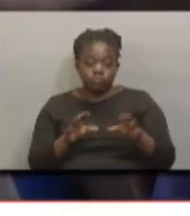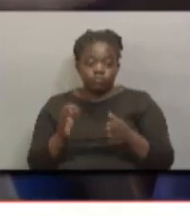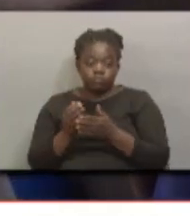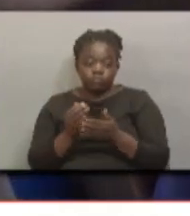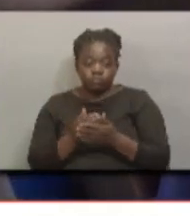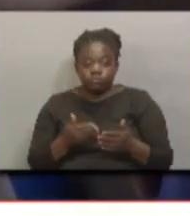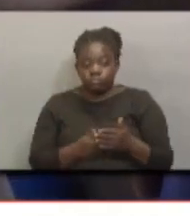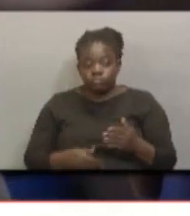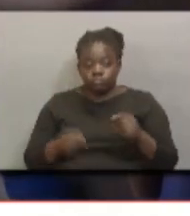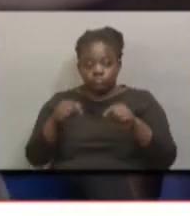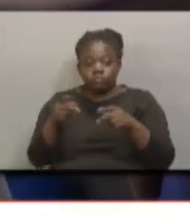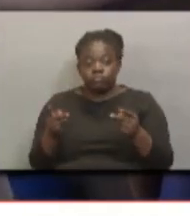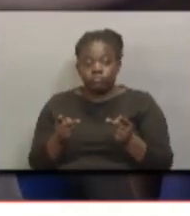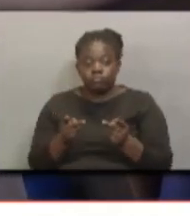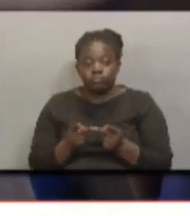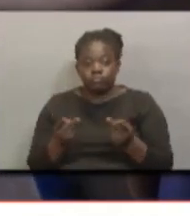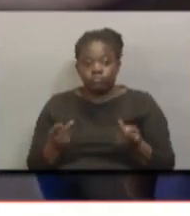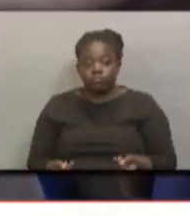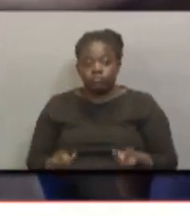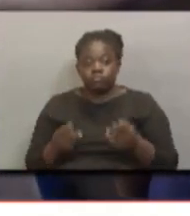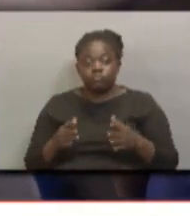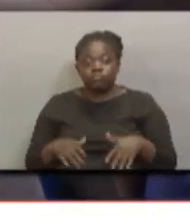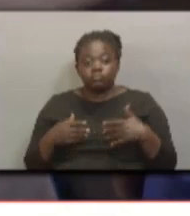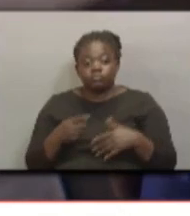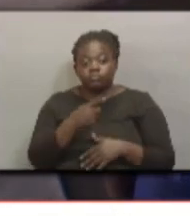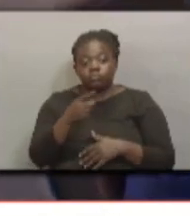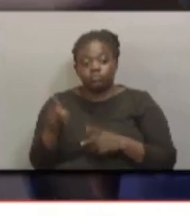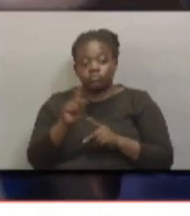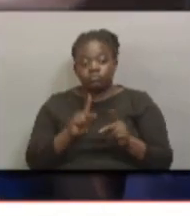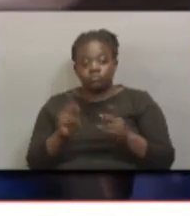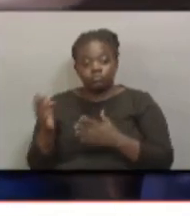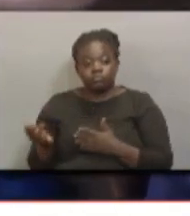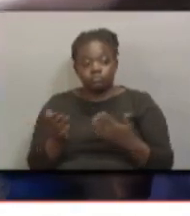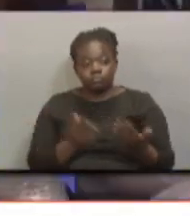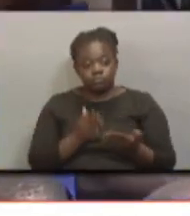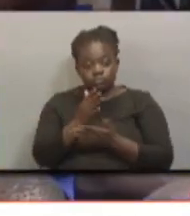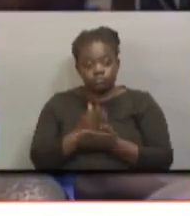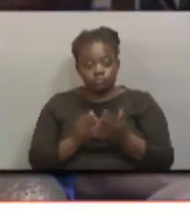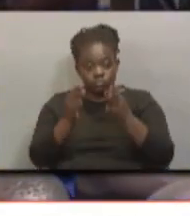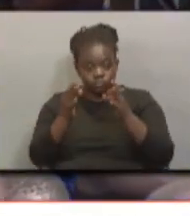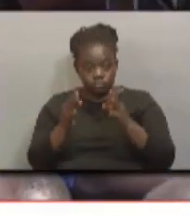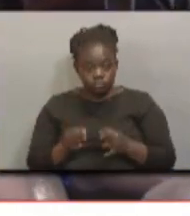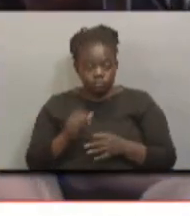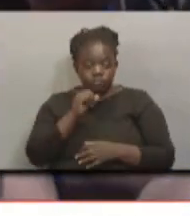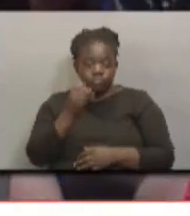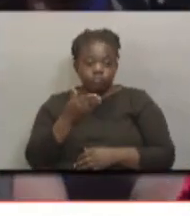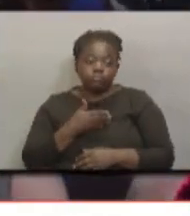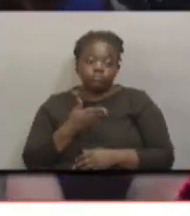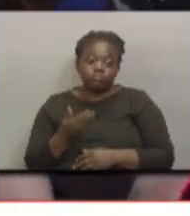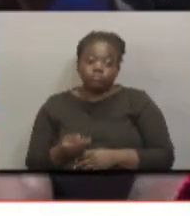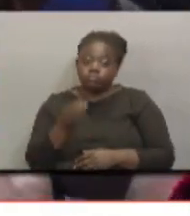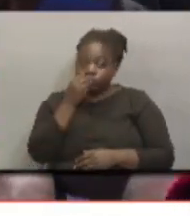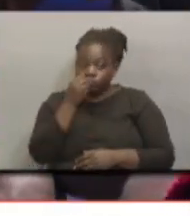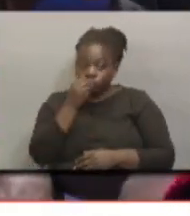here. And we are even happy to see you people bringing us something. We don't have even food